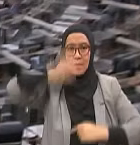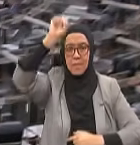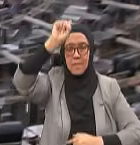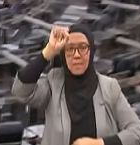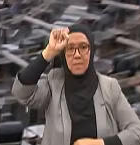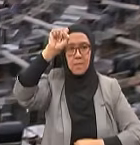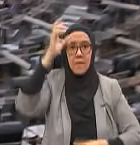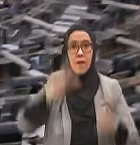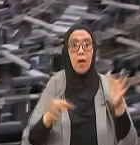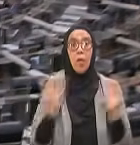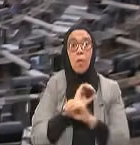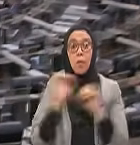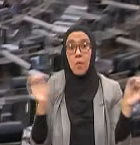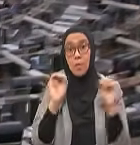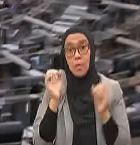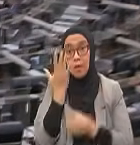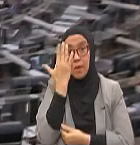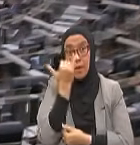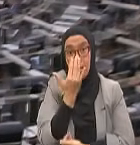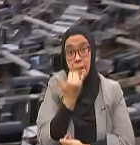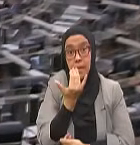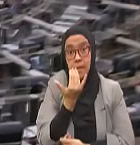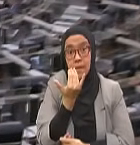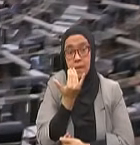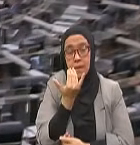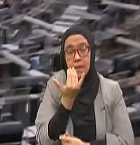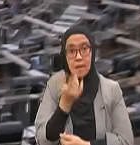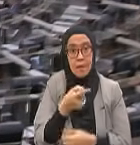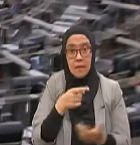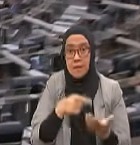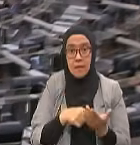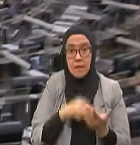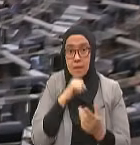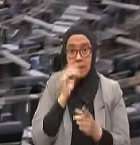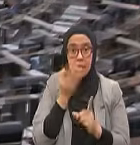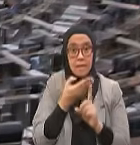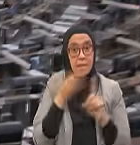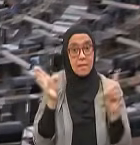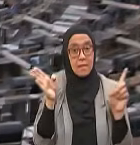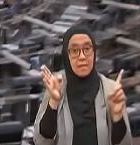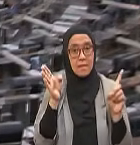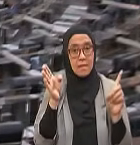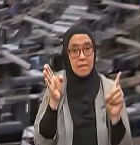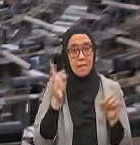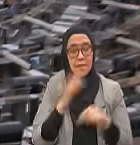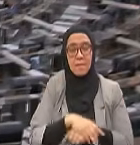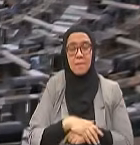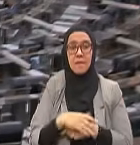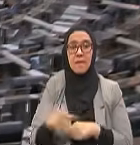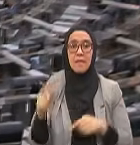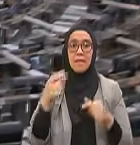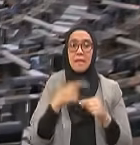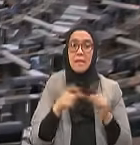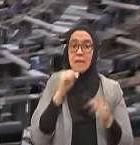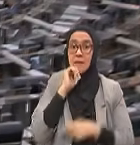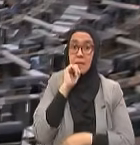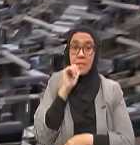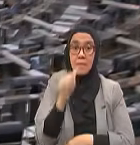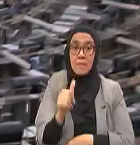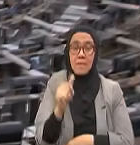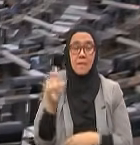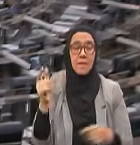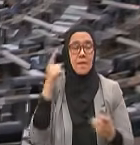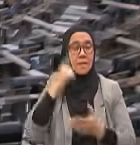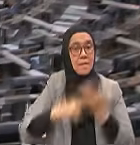Mengapa Adakah ini tidak akan melanggar dan Adakah ini tidak akan ada